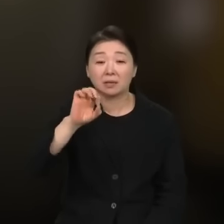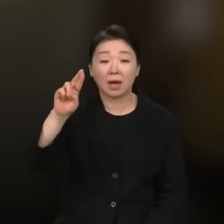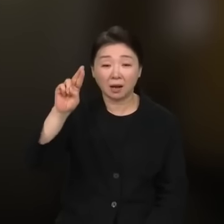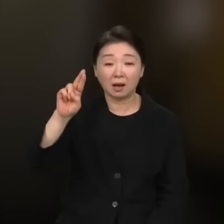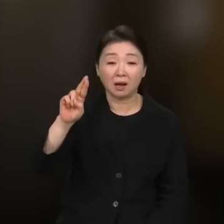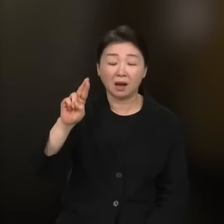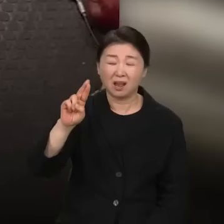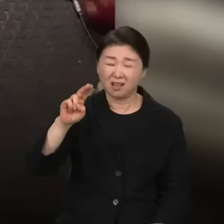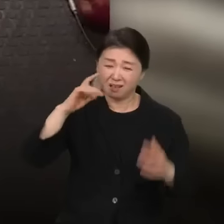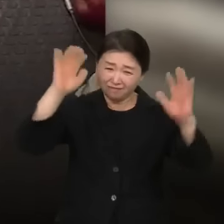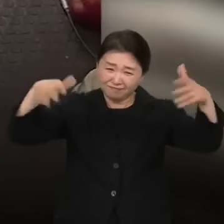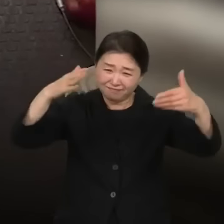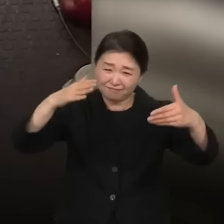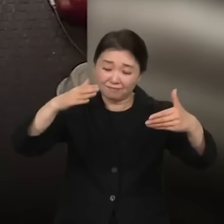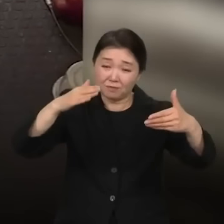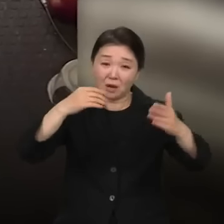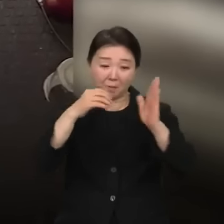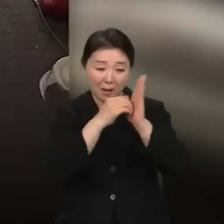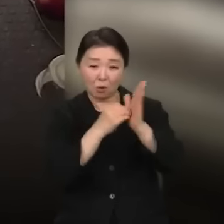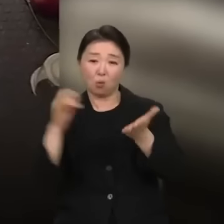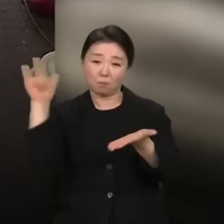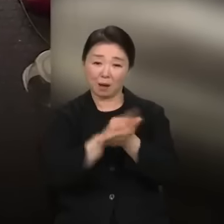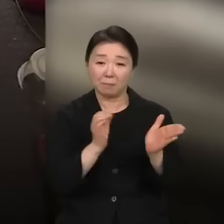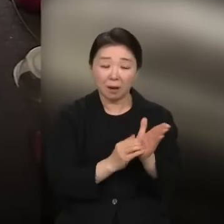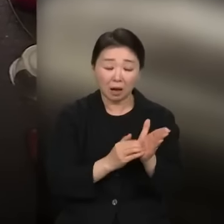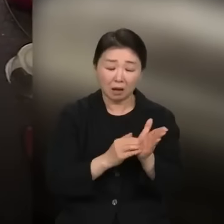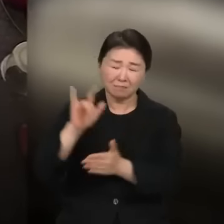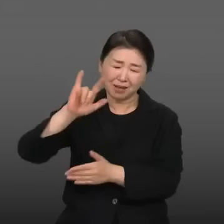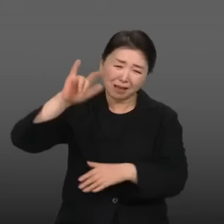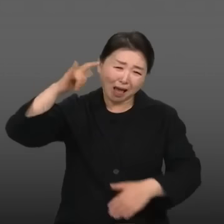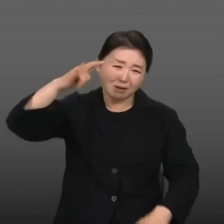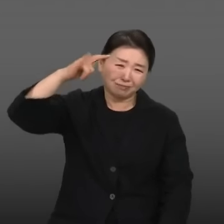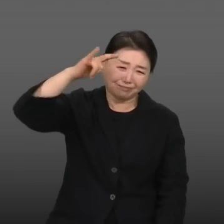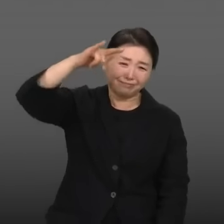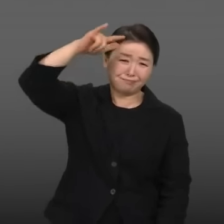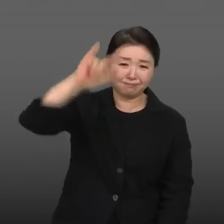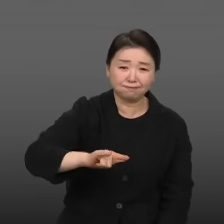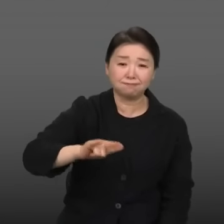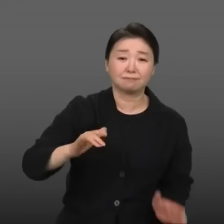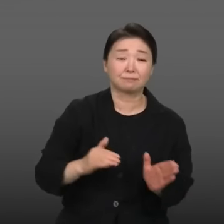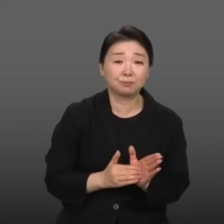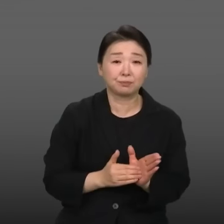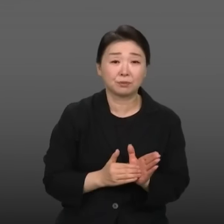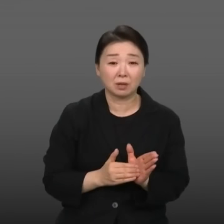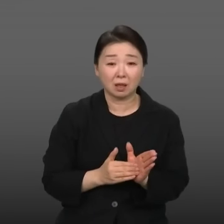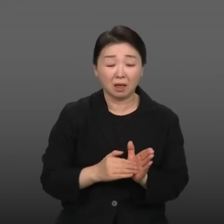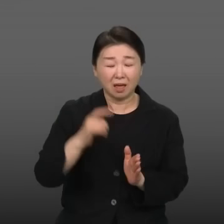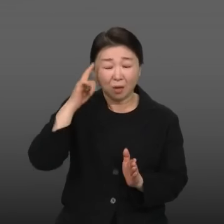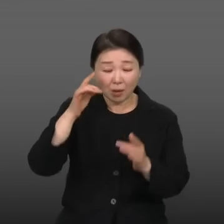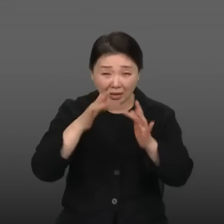방콕 공항에 비상 착륙했습니다. 비행기는 심하게 흔들리면서 수직 낙하했는데 항로 추적